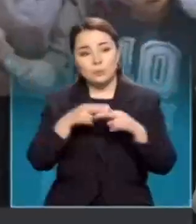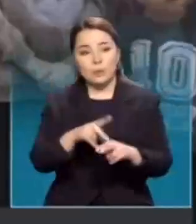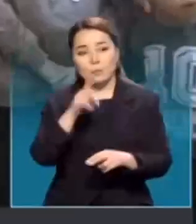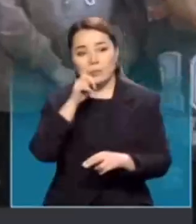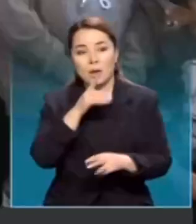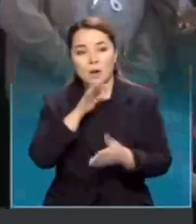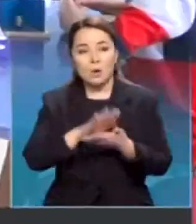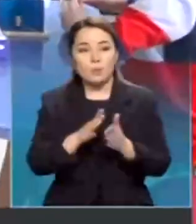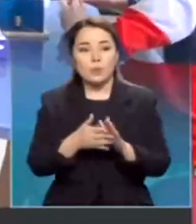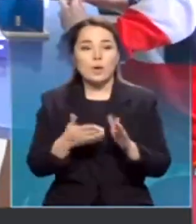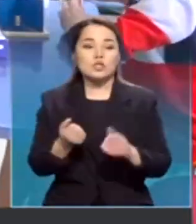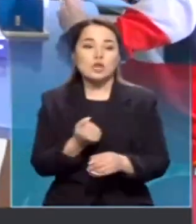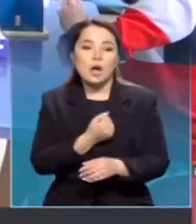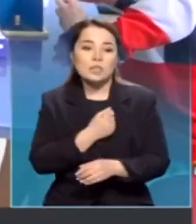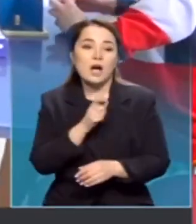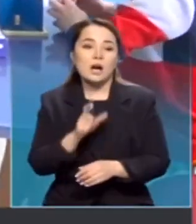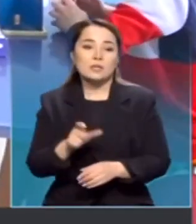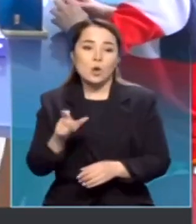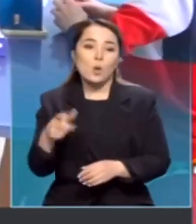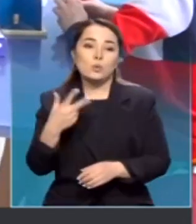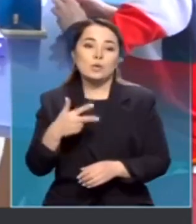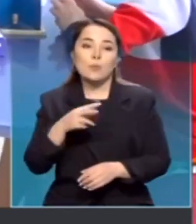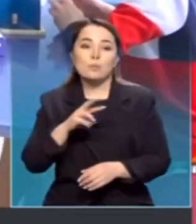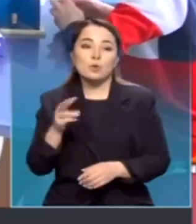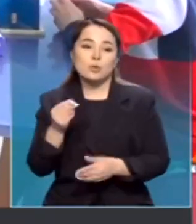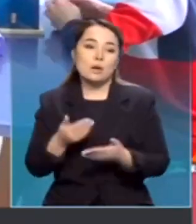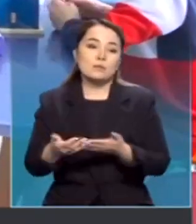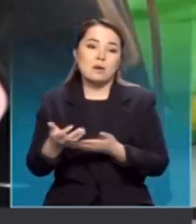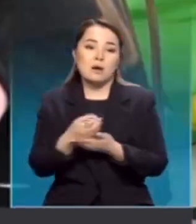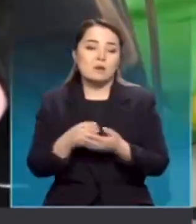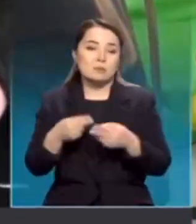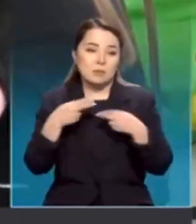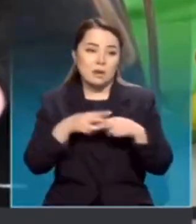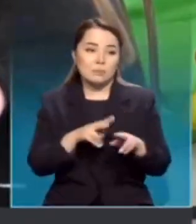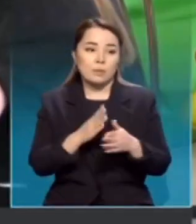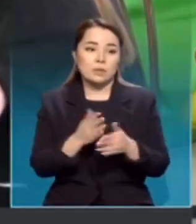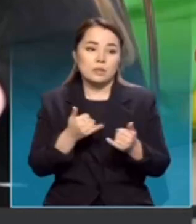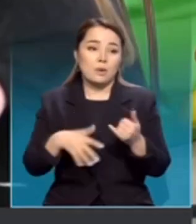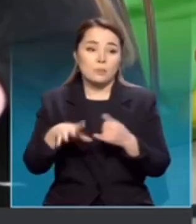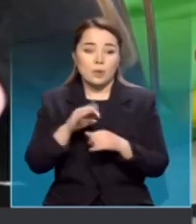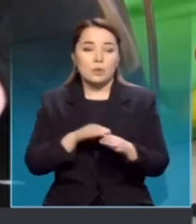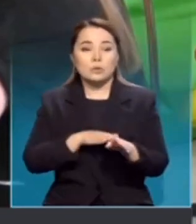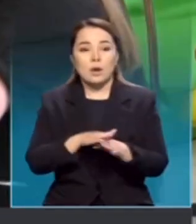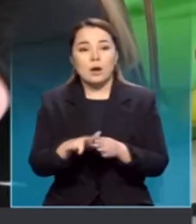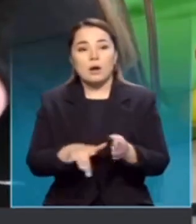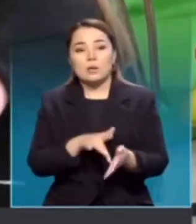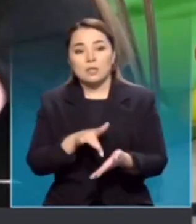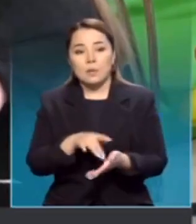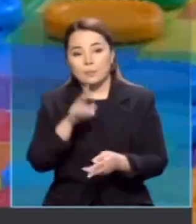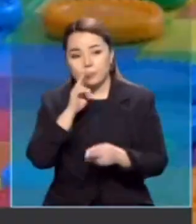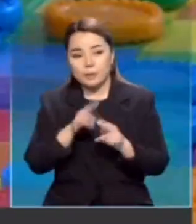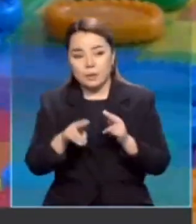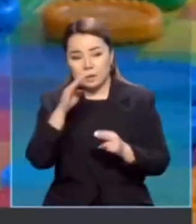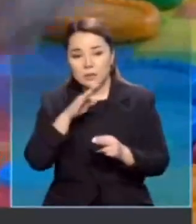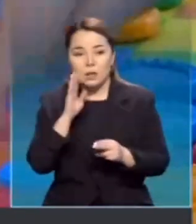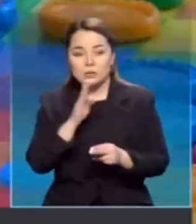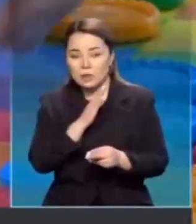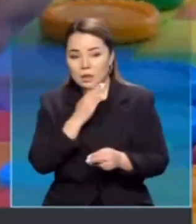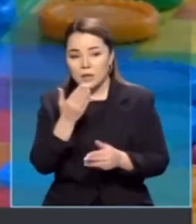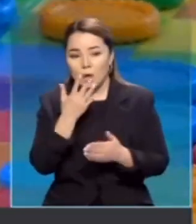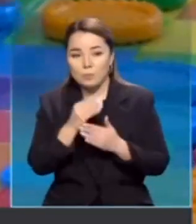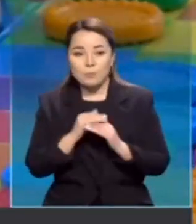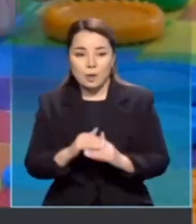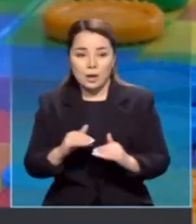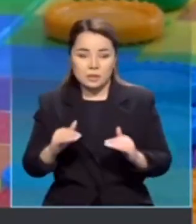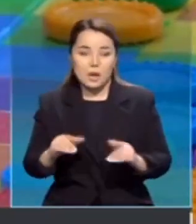асам уақытта жанашыр жандардан 30 миллион теңге жиналған. Бұл қаржы түгелдей қаладағы ата-анасынан айырған жеткіншектер тәрбиеленіп